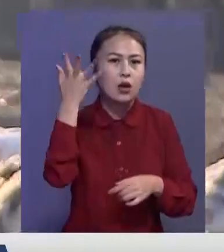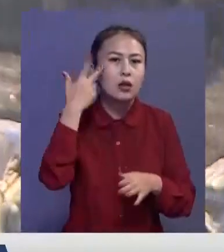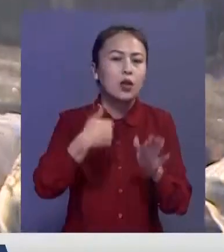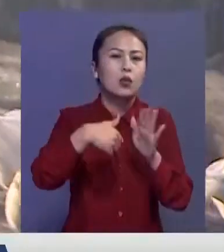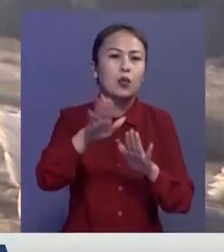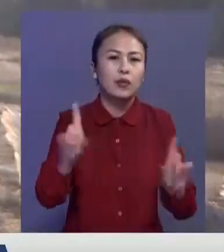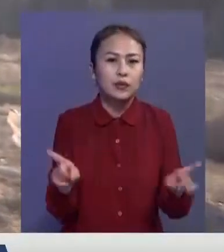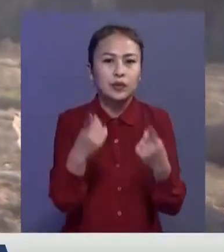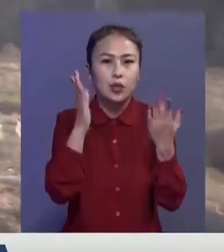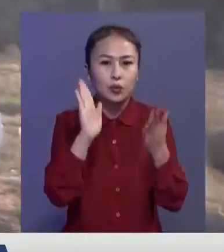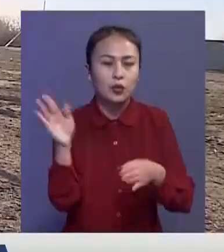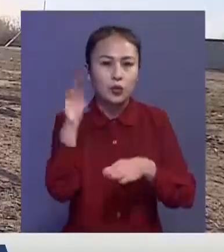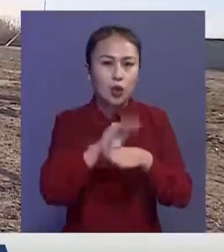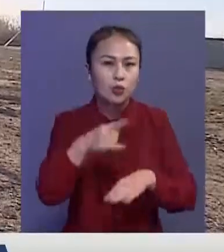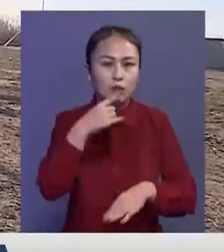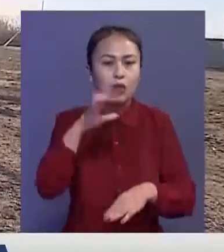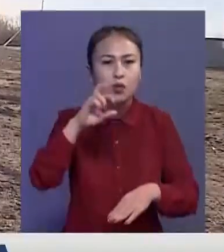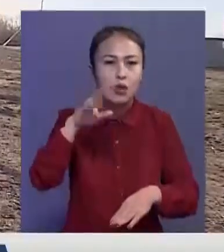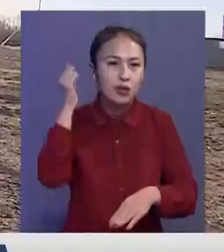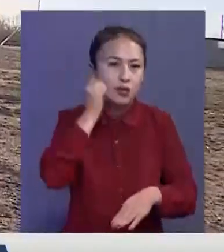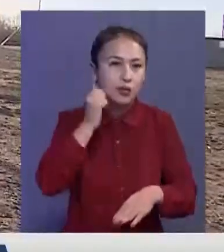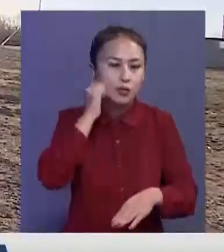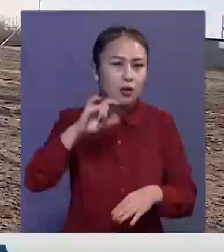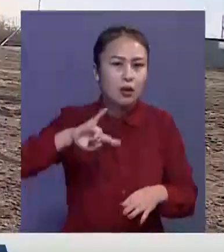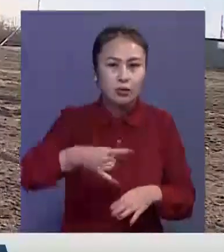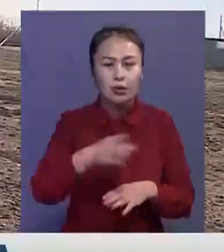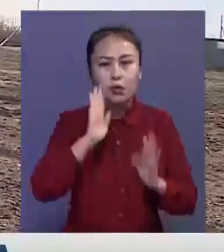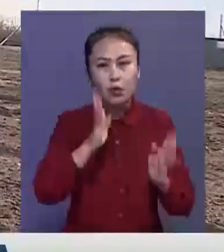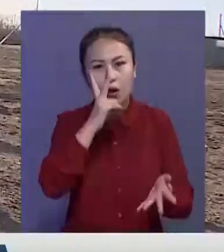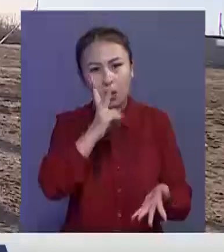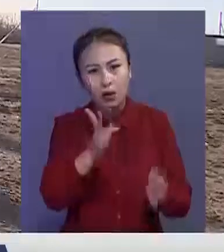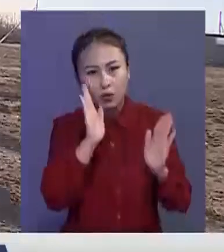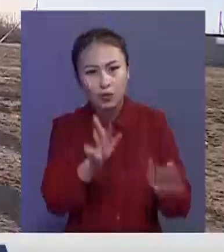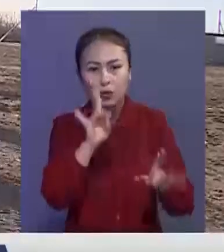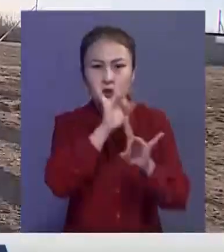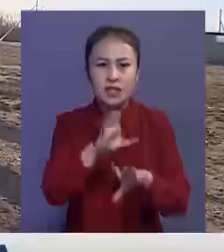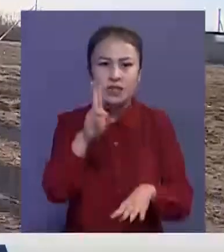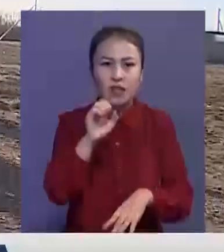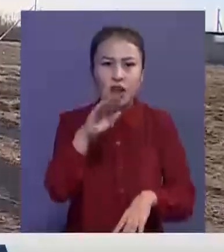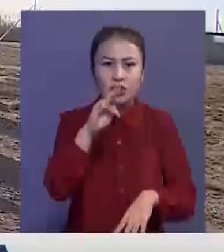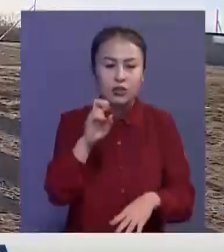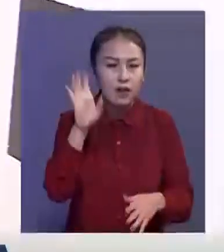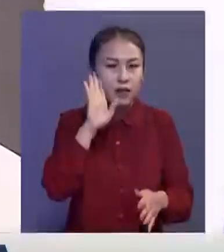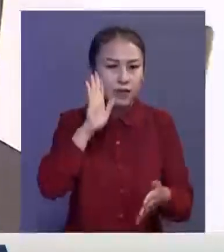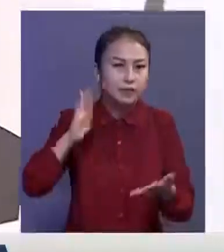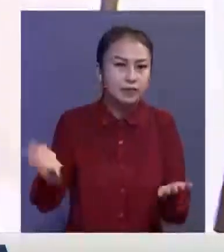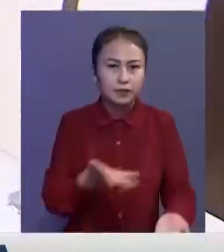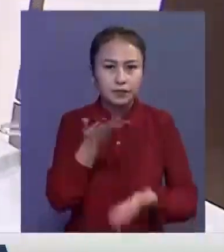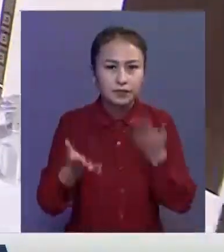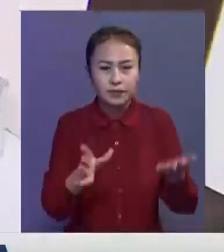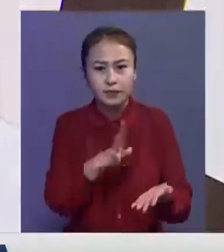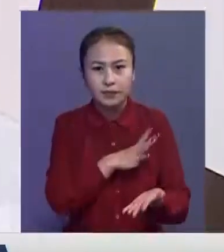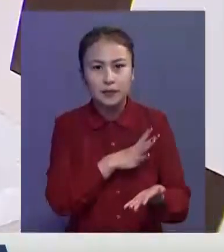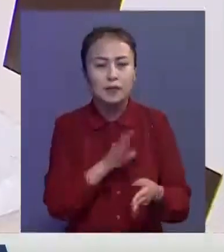күтіп, яки суы тұзды ескі құдыққа қарап отыра ма? Кейбірі скважина қаздырып алған Орал Құрманғыз